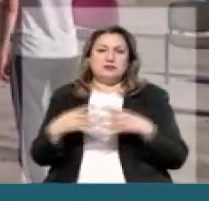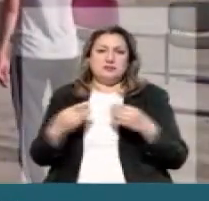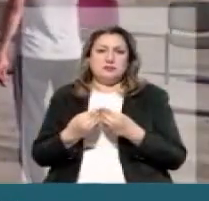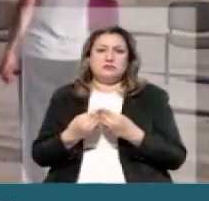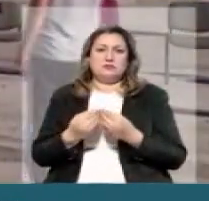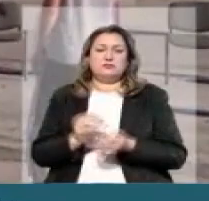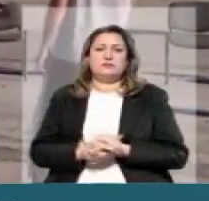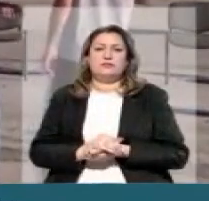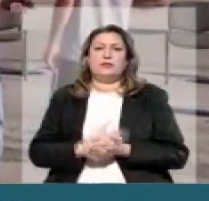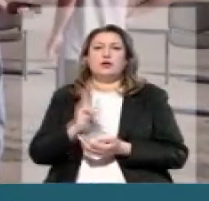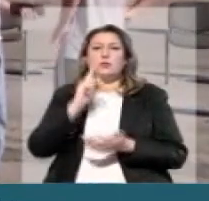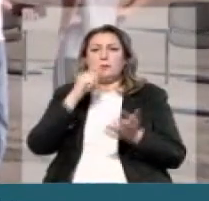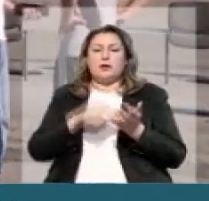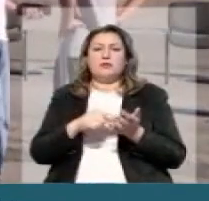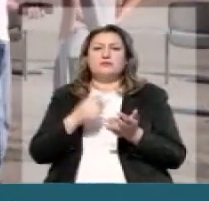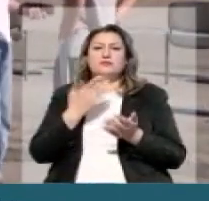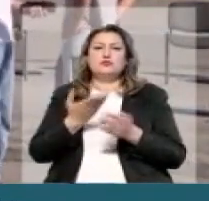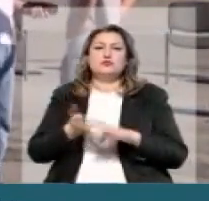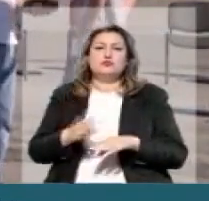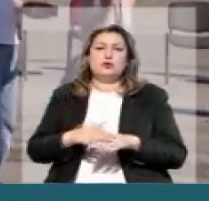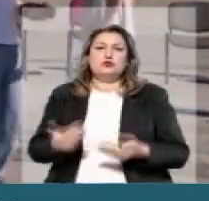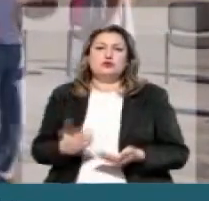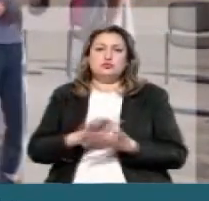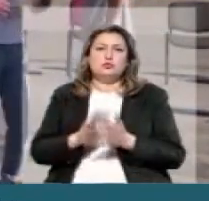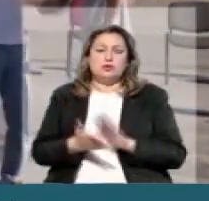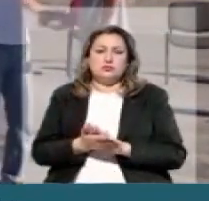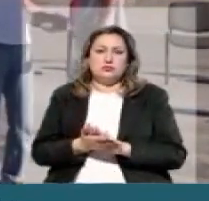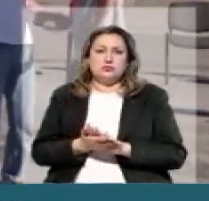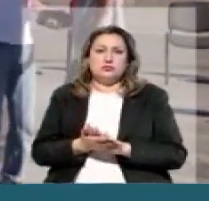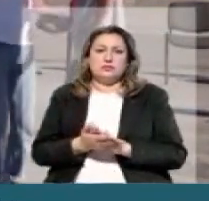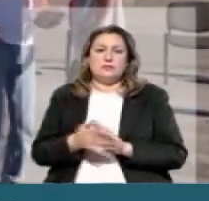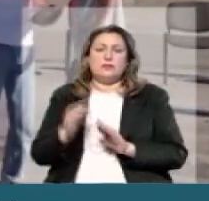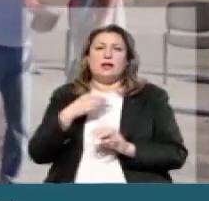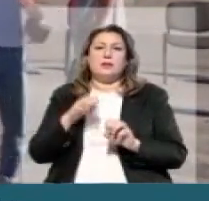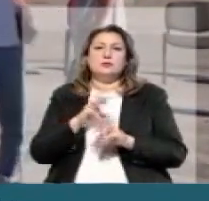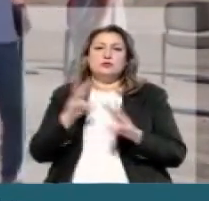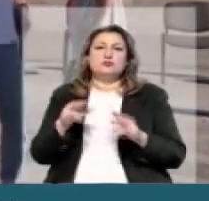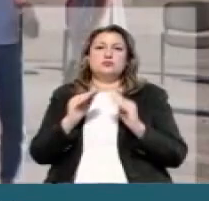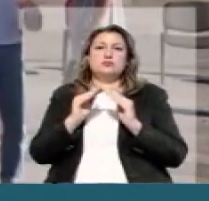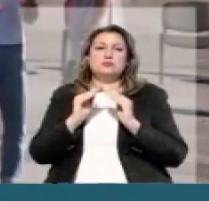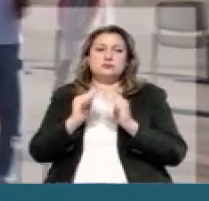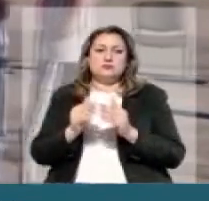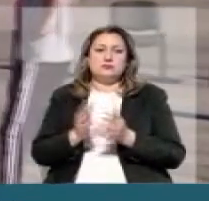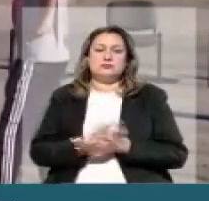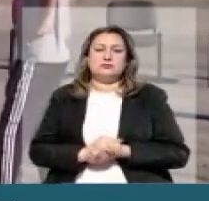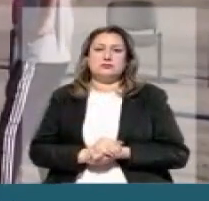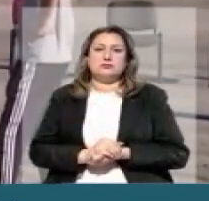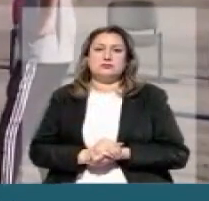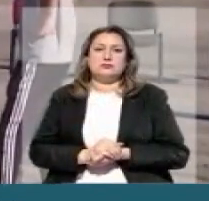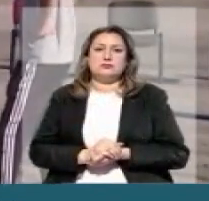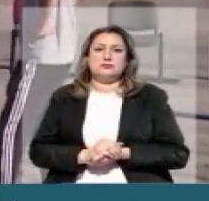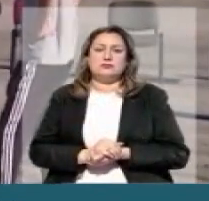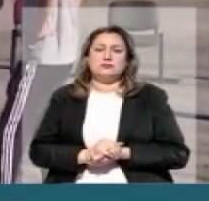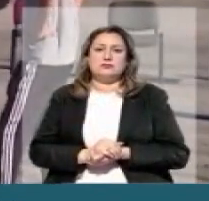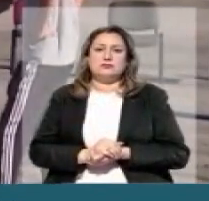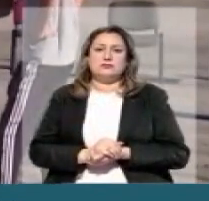бірге, халықта бізді демейді, осы Астанада да спонсорлар, халық, блогер, актерлар, әртістер